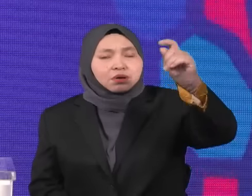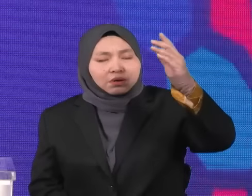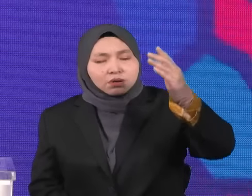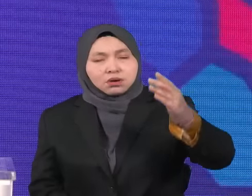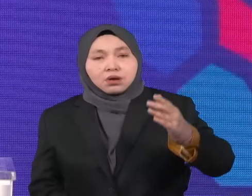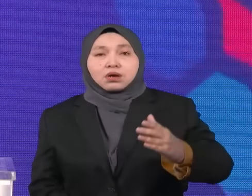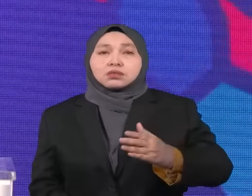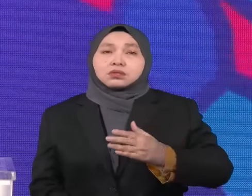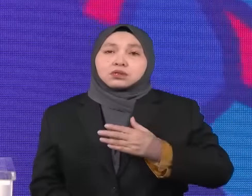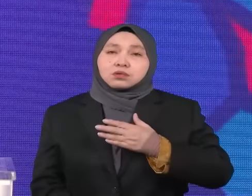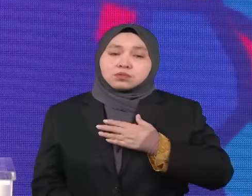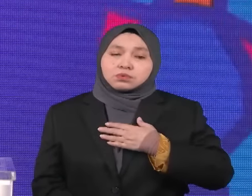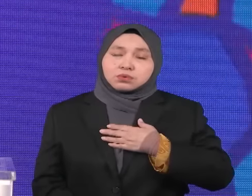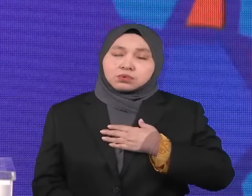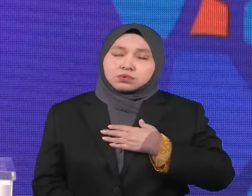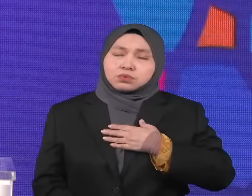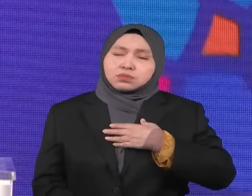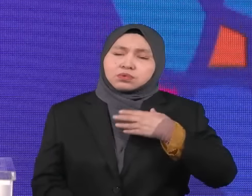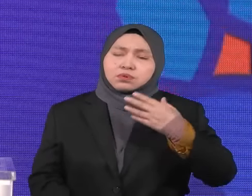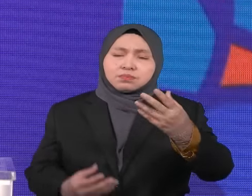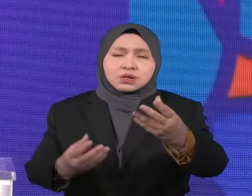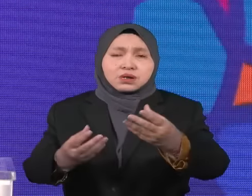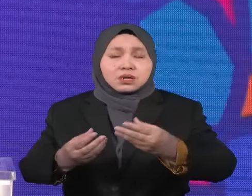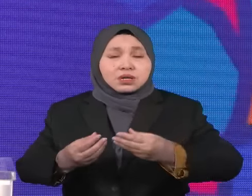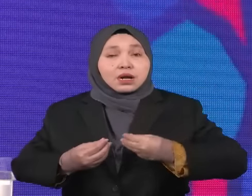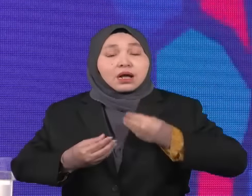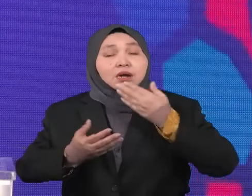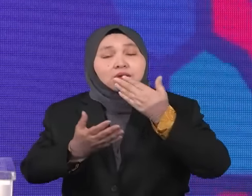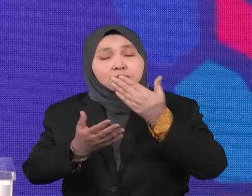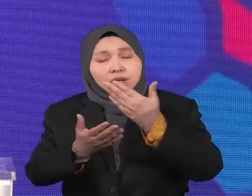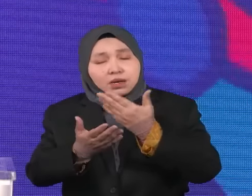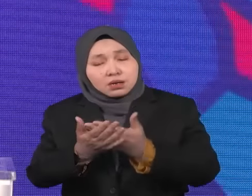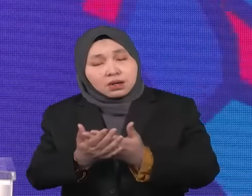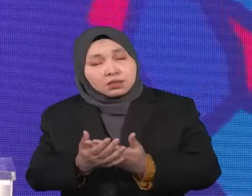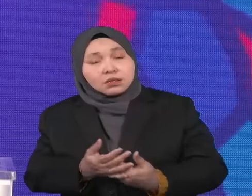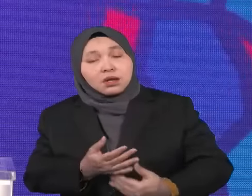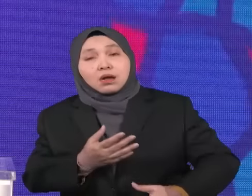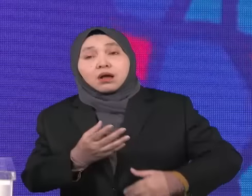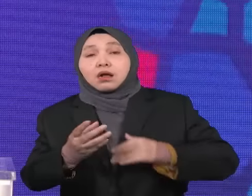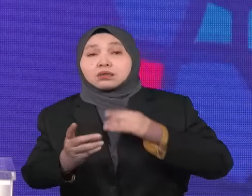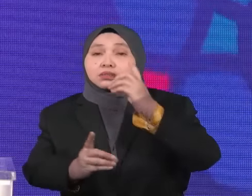آتنا في الدنيا حسنة